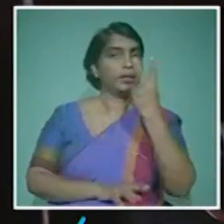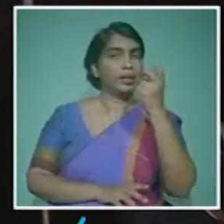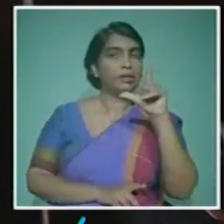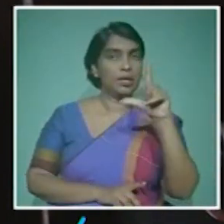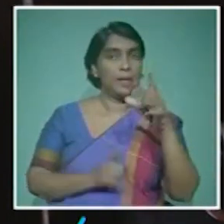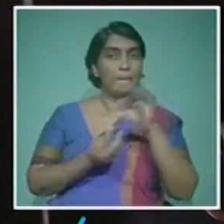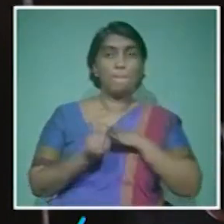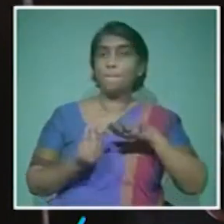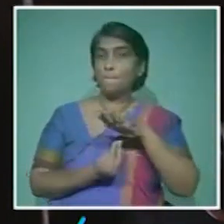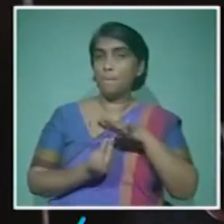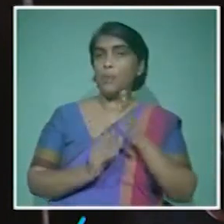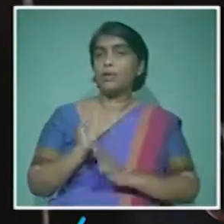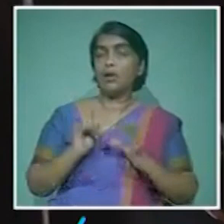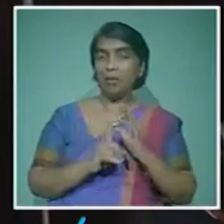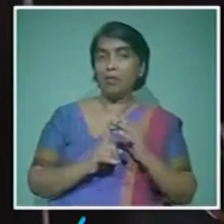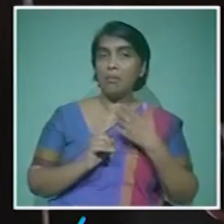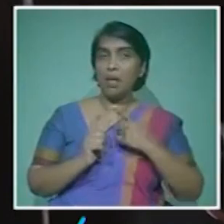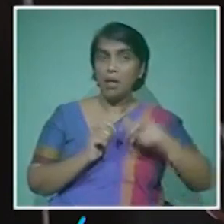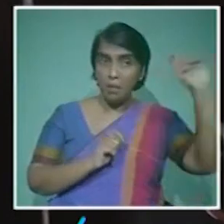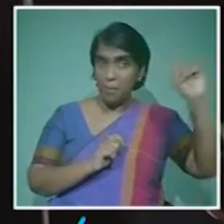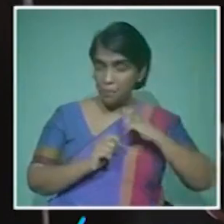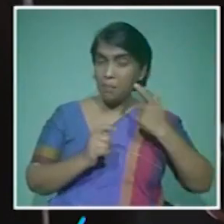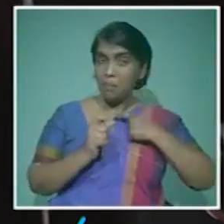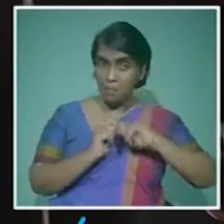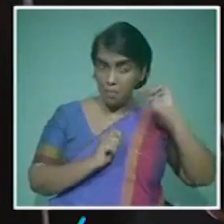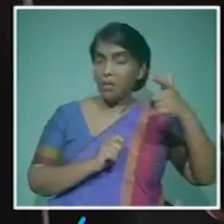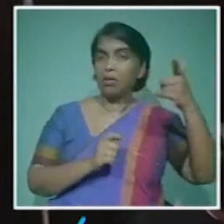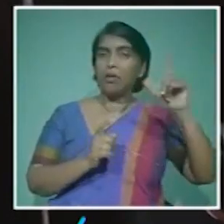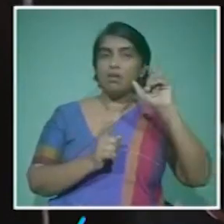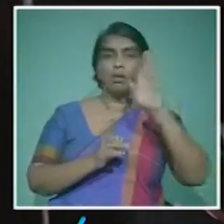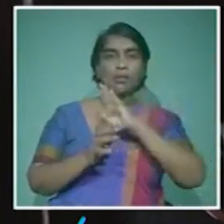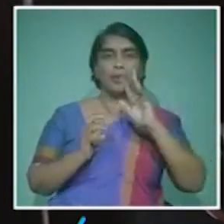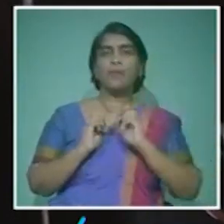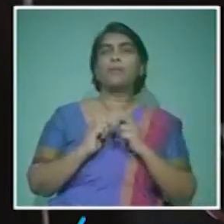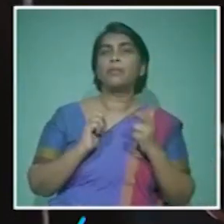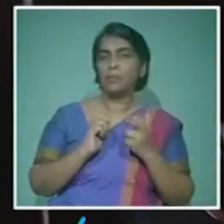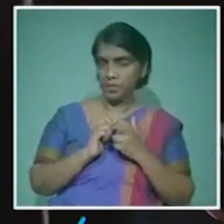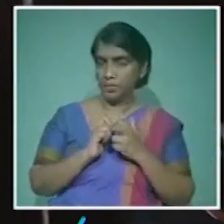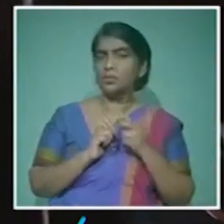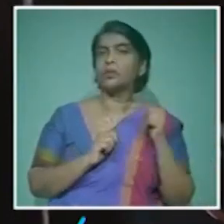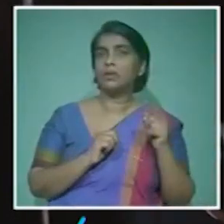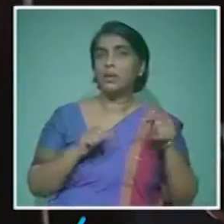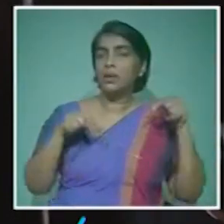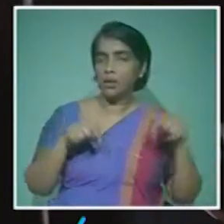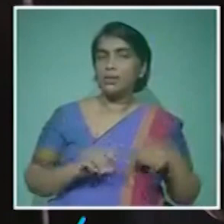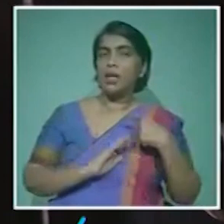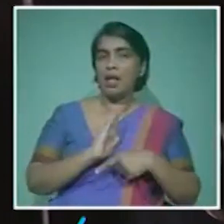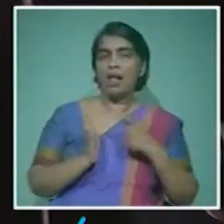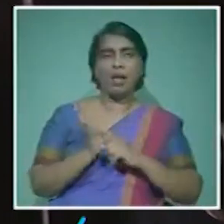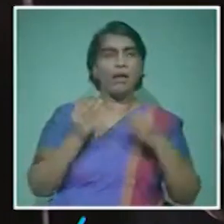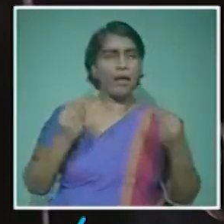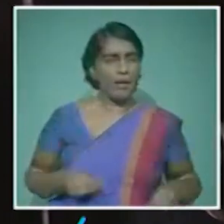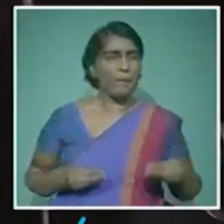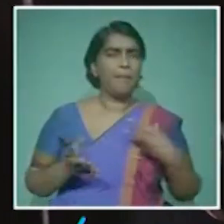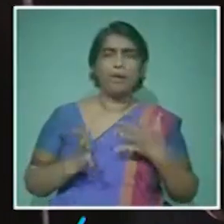දී මම පරිසර ඇමති හැටියට අපේ ණය හිලව් කරන්න කියලා මේ කාබන් විමෝචන වලට ඒකට අපි කියන්නේ කාබන් ඩෙට්ස් කියලා. ඉතින් මම හිතන අද ලංකාව ණය බරෙන්